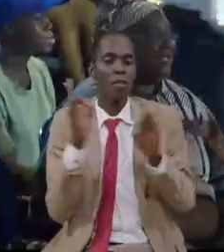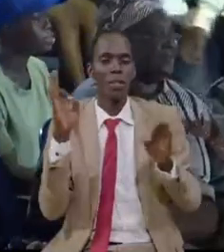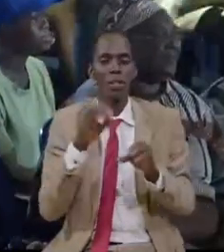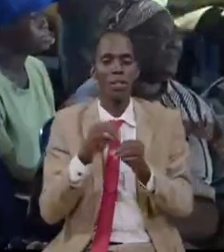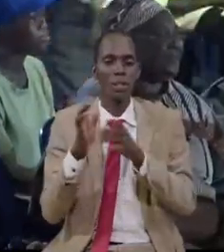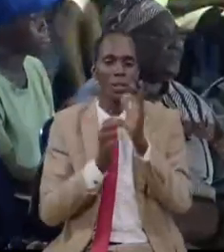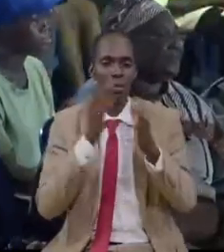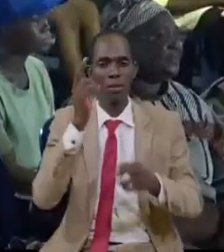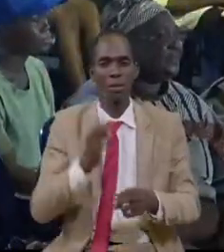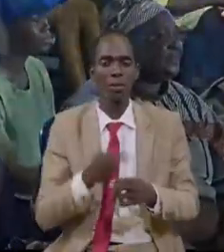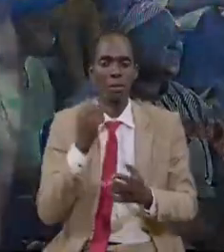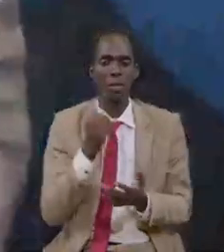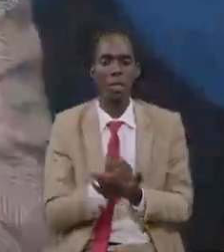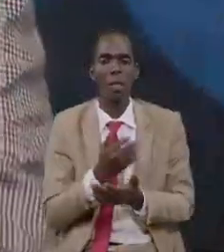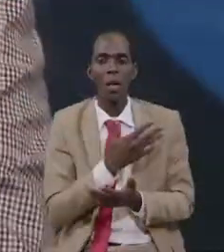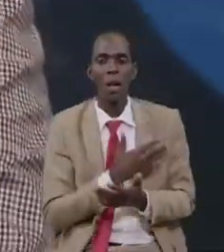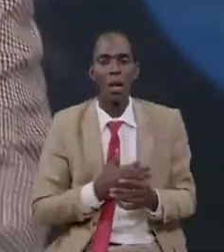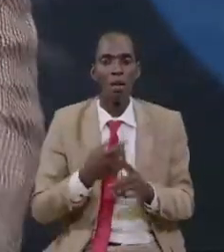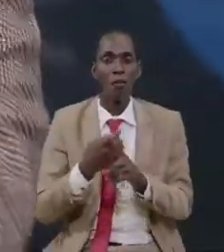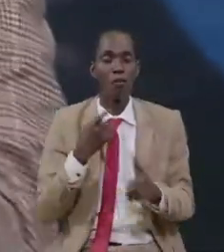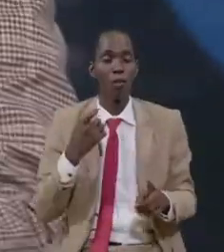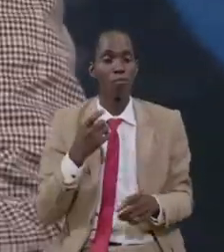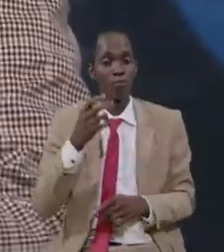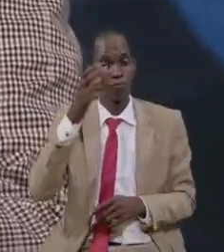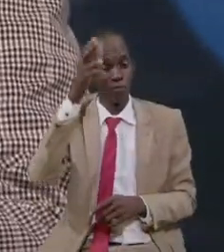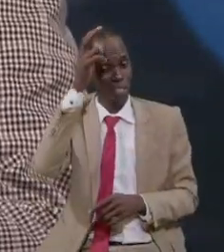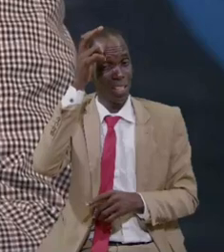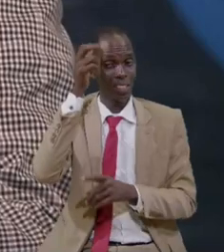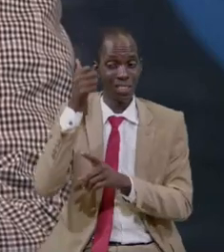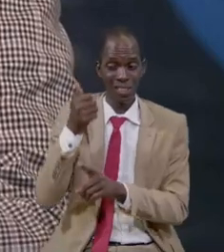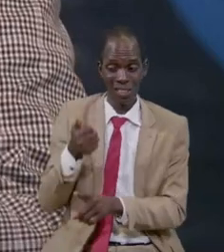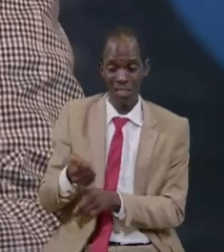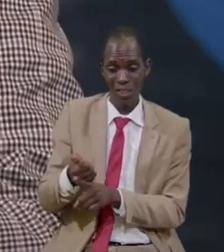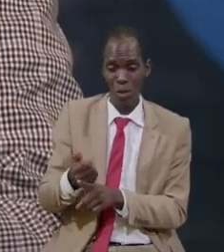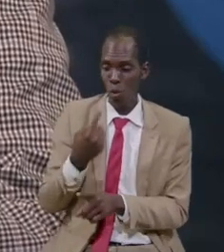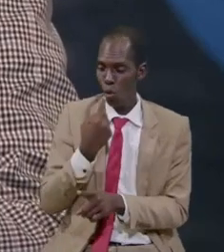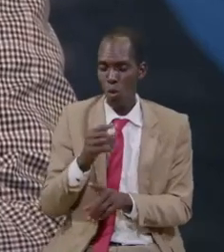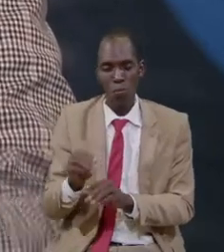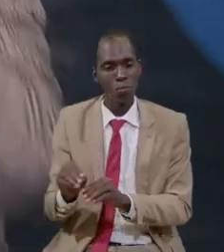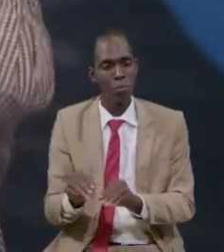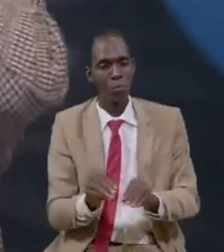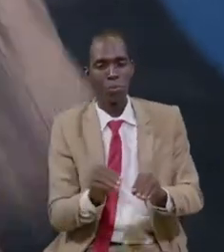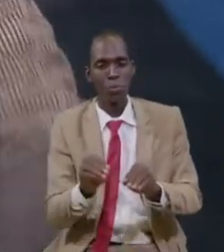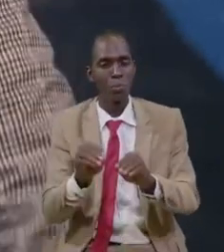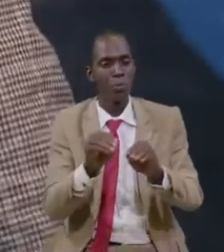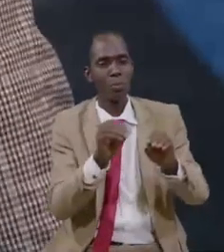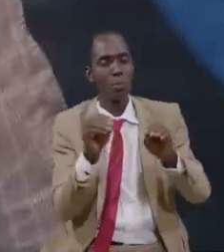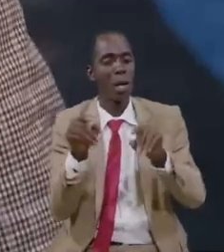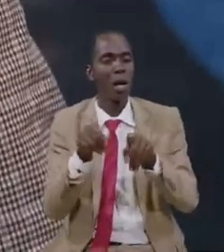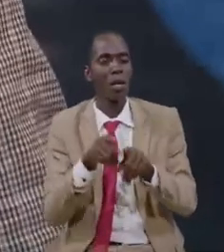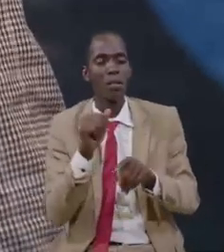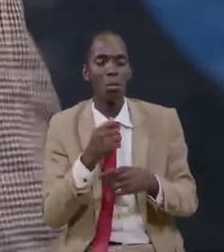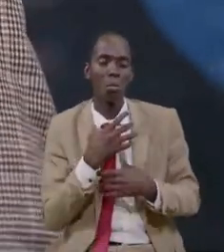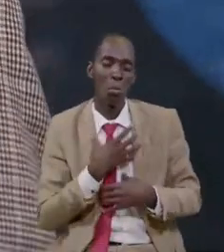Jésus. De Satan lui-même. Qui va partout. Comme un lion rugissant,